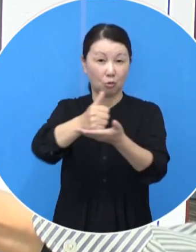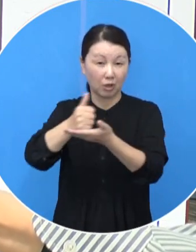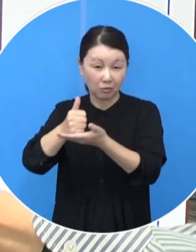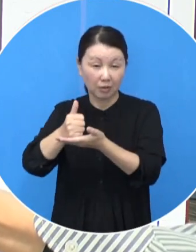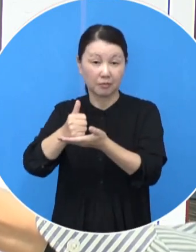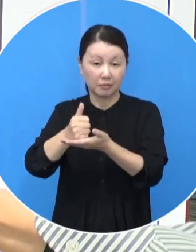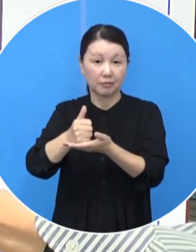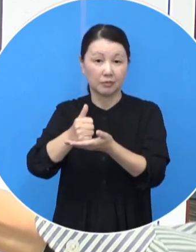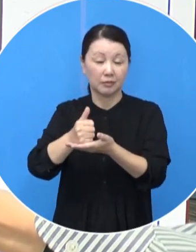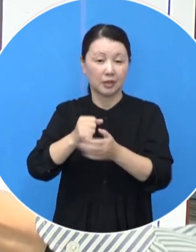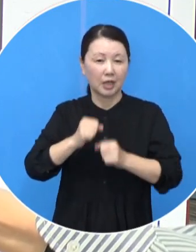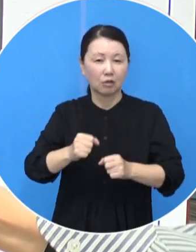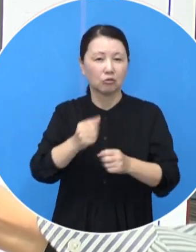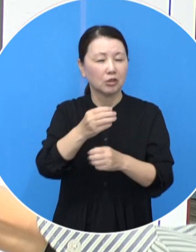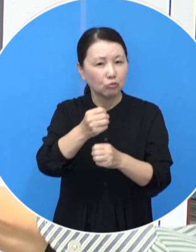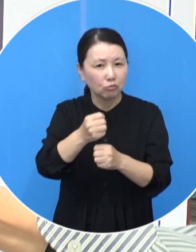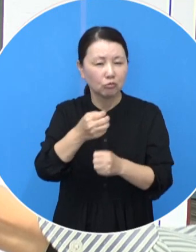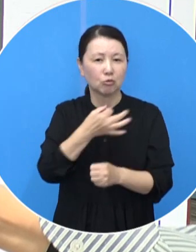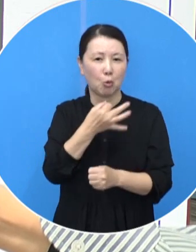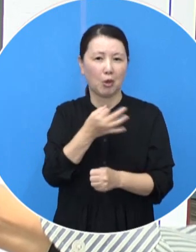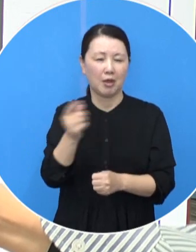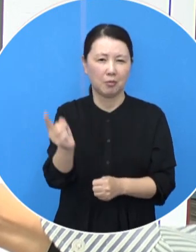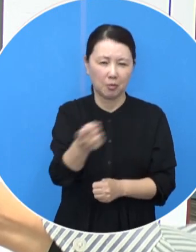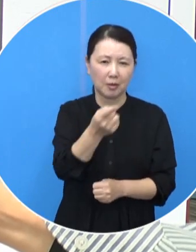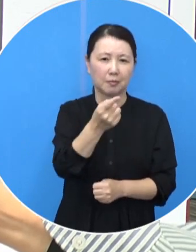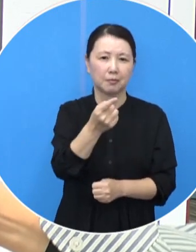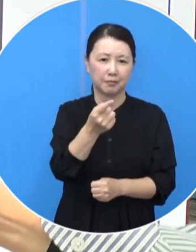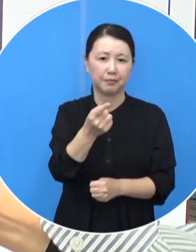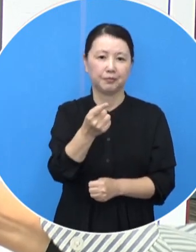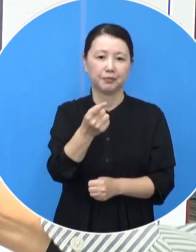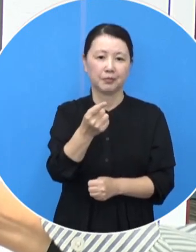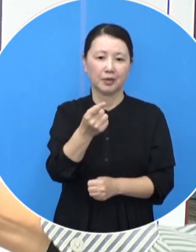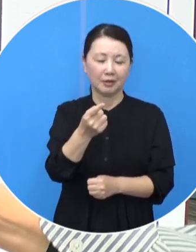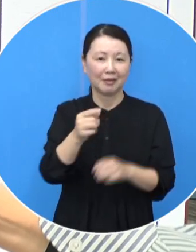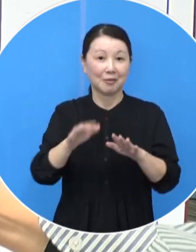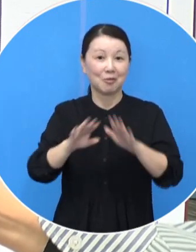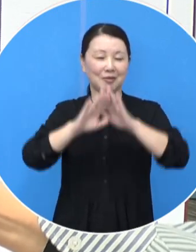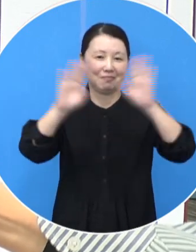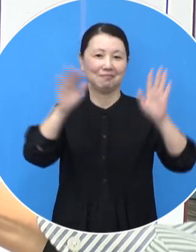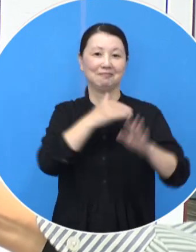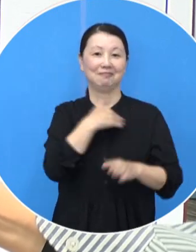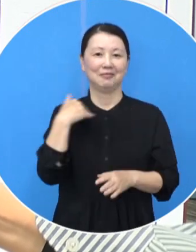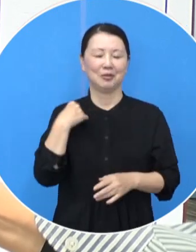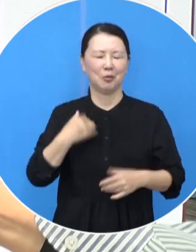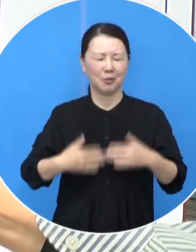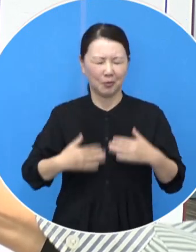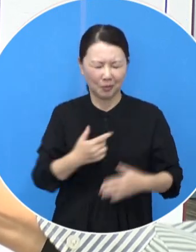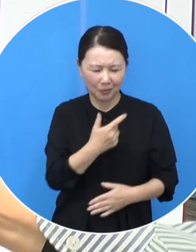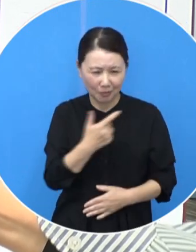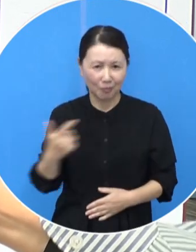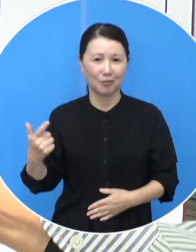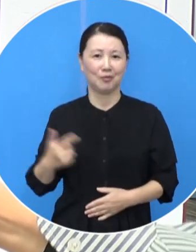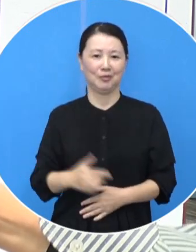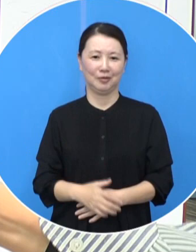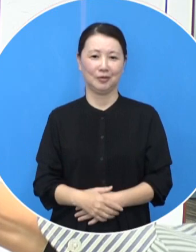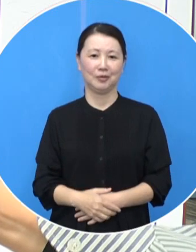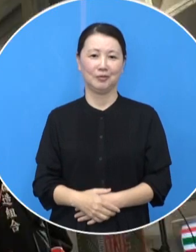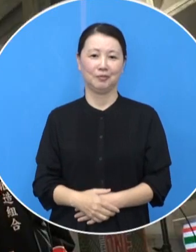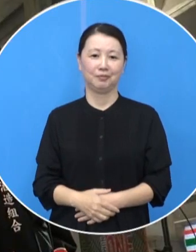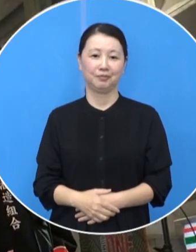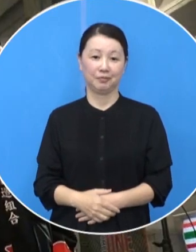たちの声っていうか、いつやるのっていうのをずっと聞いてたもんですから、やっぱり今回こうやって開催できてすごく嬉しく思ってます